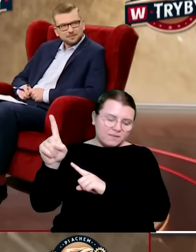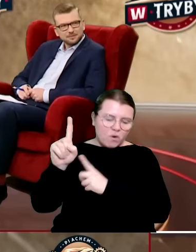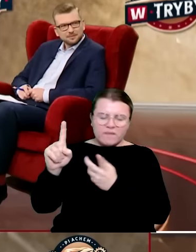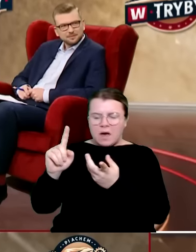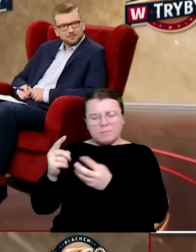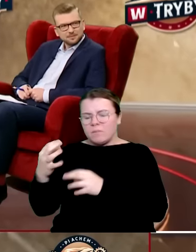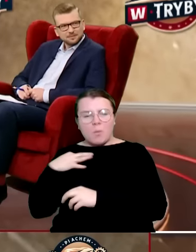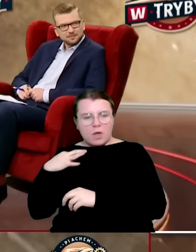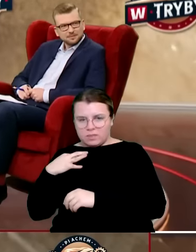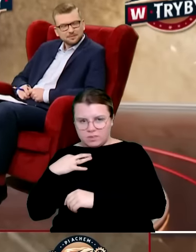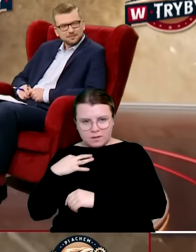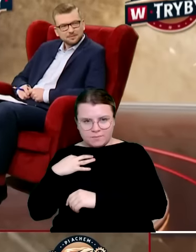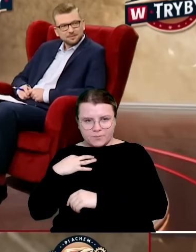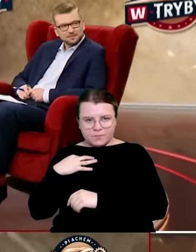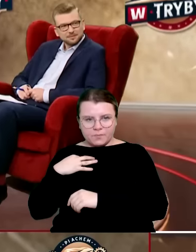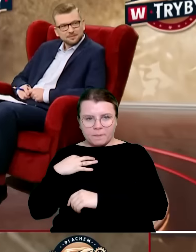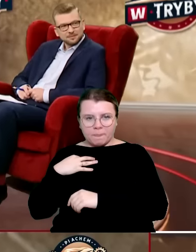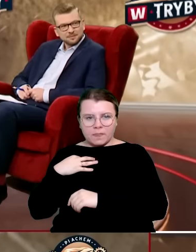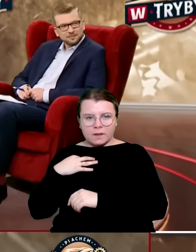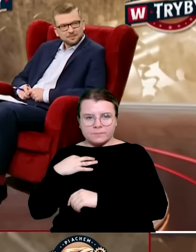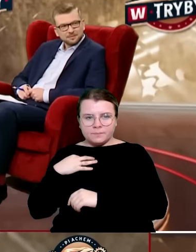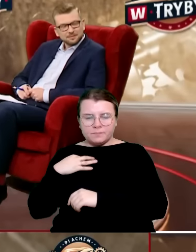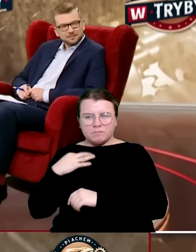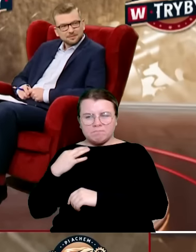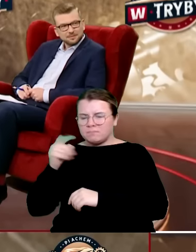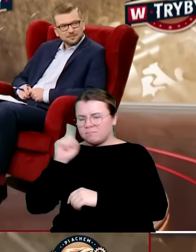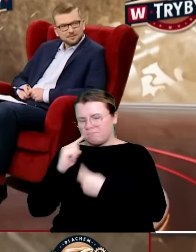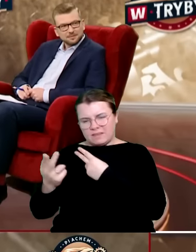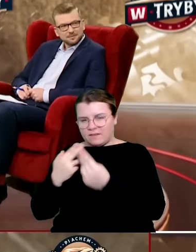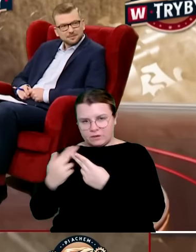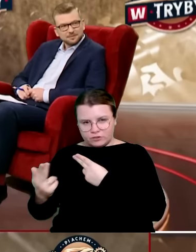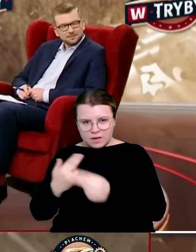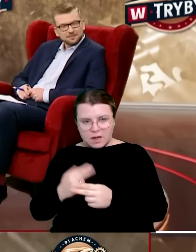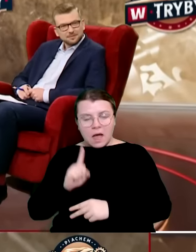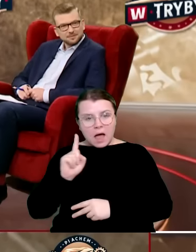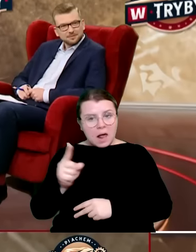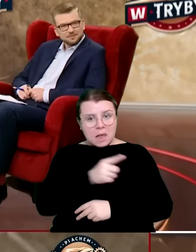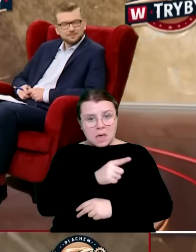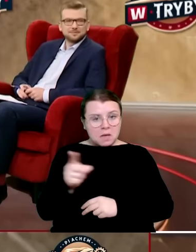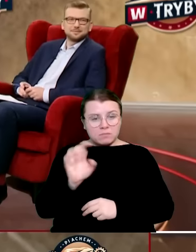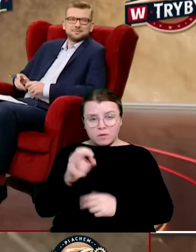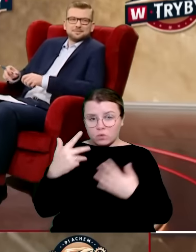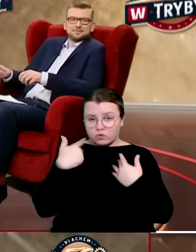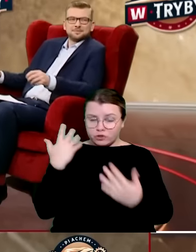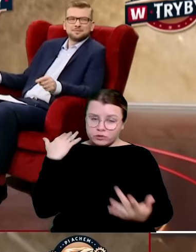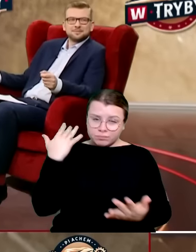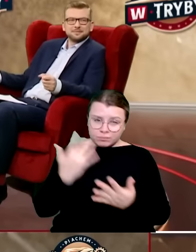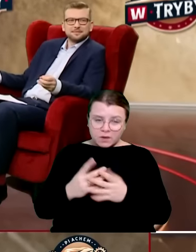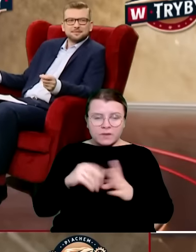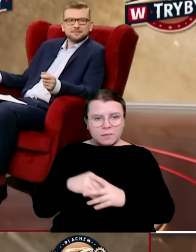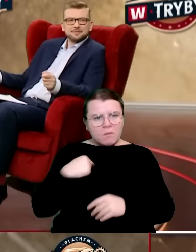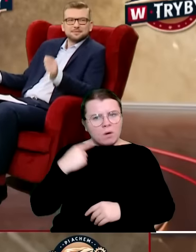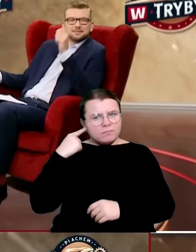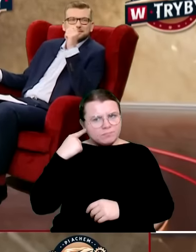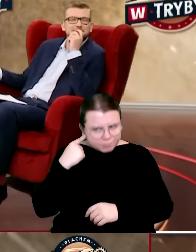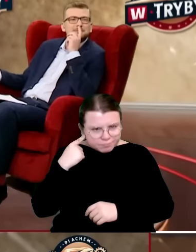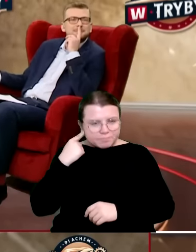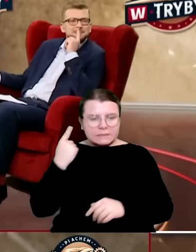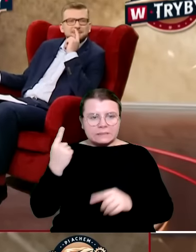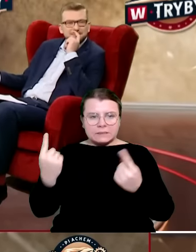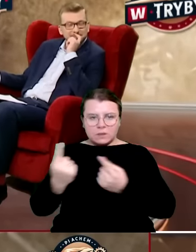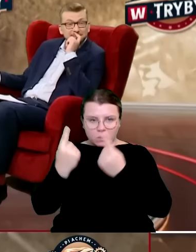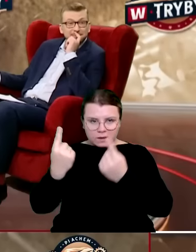zwał, sprawa trzeciorzędna, czy nawet czwartorzędna. Ale czy słyszeliście państwo o podmiocie, który postawiony jest